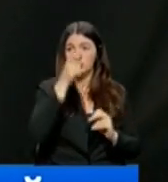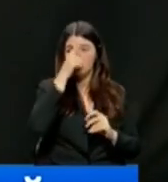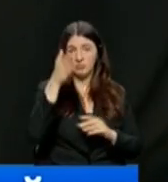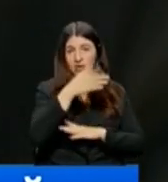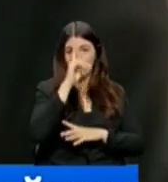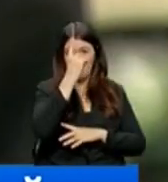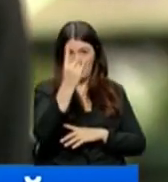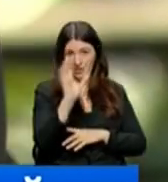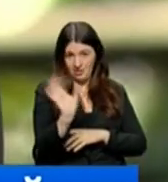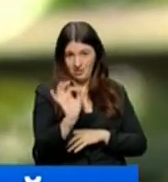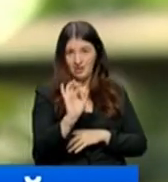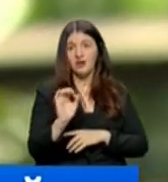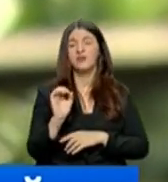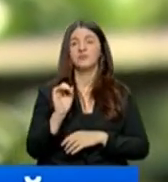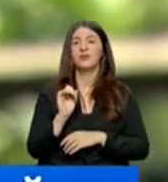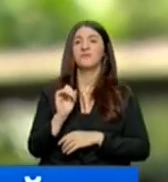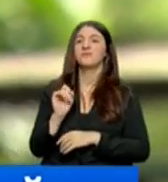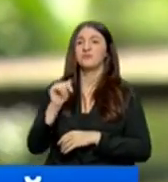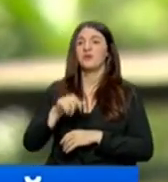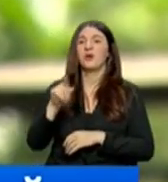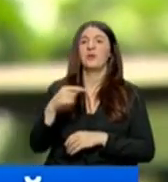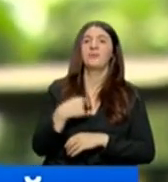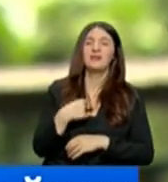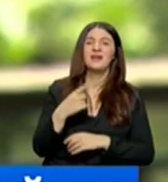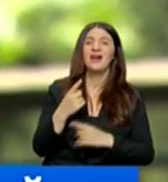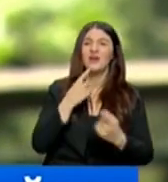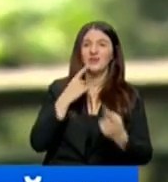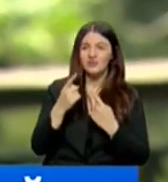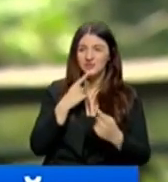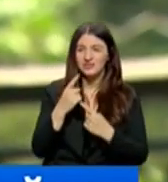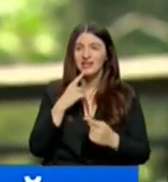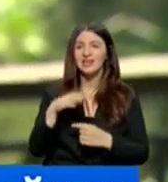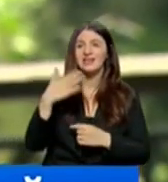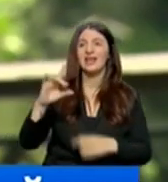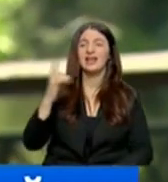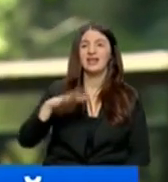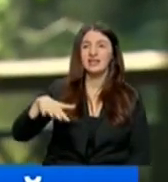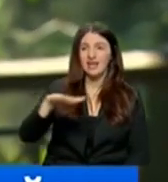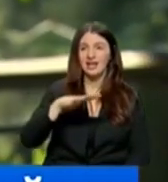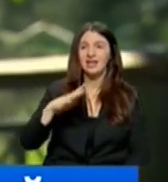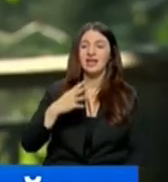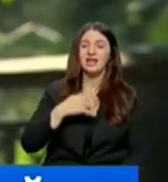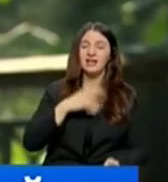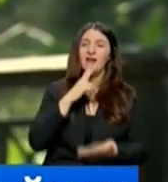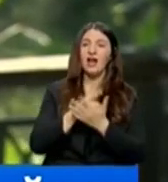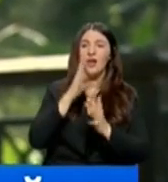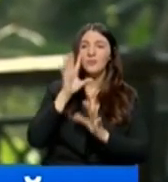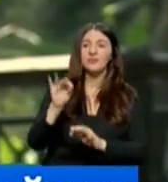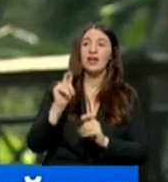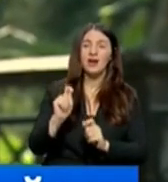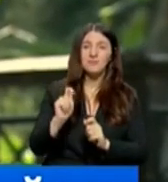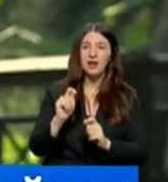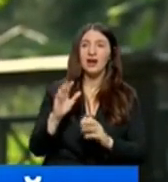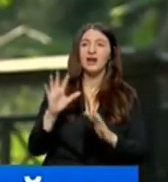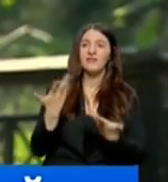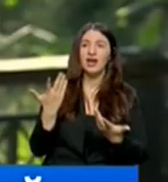olacak sadece. Ne olacak? Şimdi o yani şimdi ben konuşurken diğer liderlerin iradelerine müdahale etmek ya da